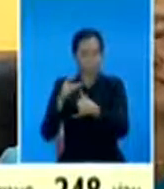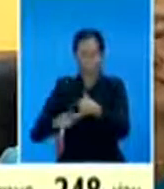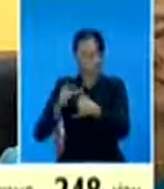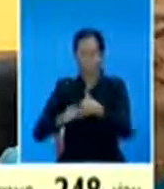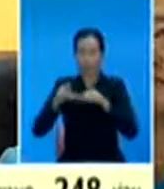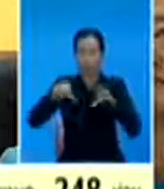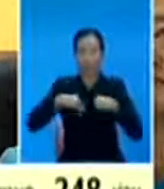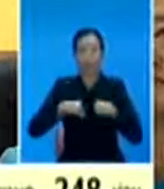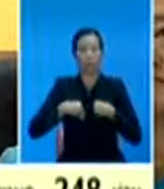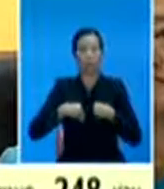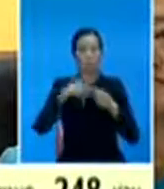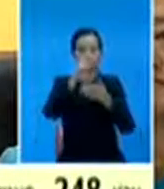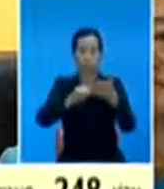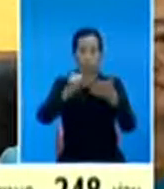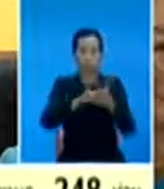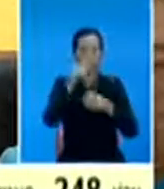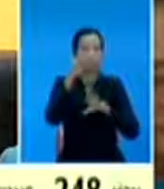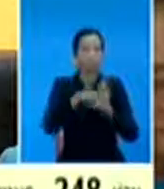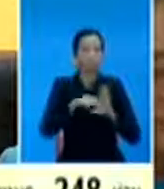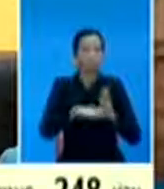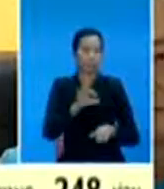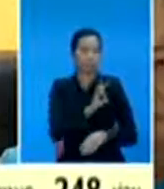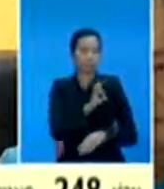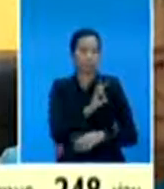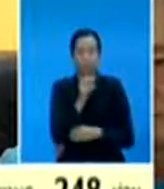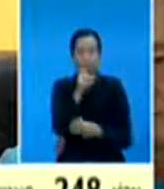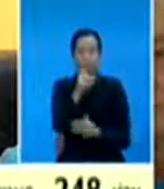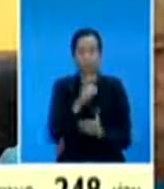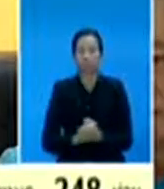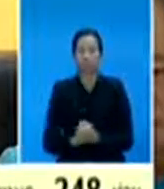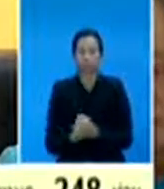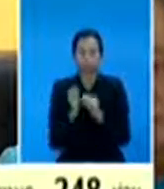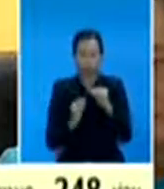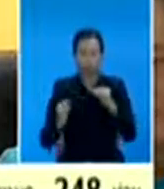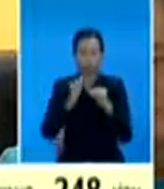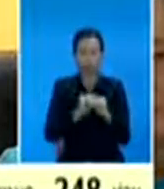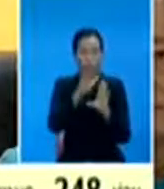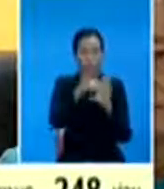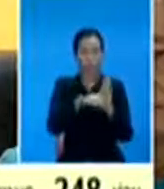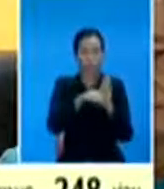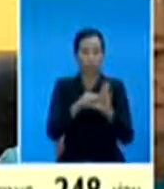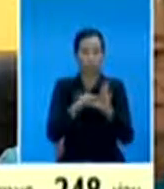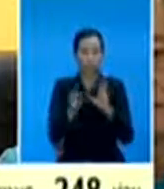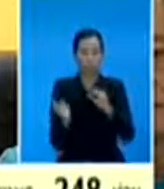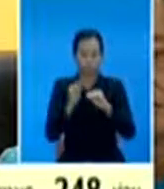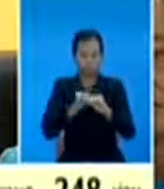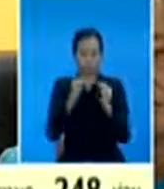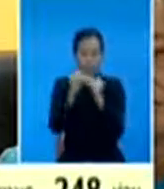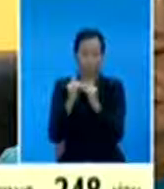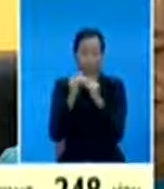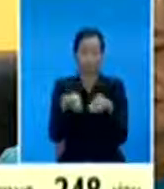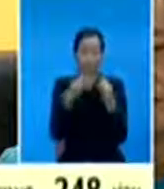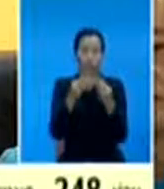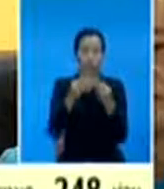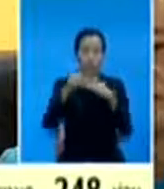5ปีแรกของสมาชิกวุฒิสภาจะใช้วิธีการตามที่สนช.ปรับแก้ที่ให้แบ่งกลุ่มการสมัครเป็น